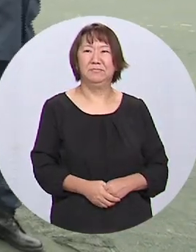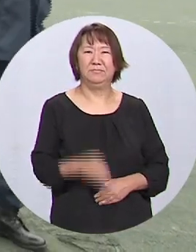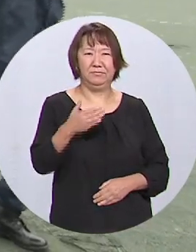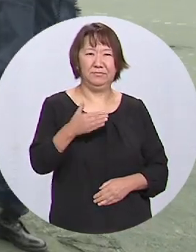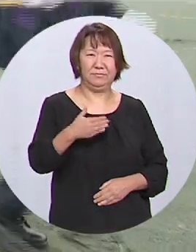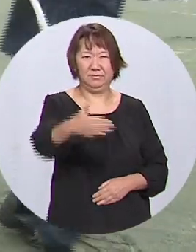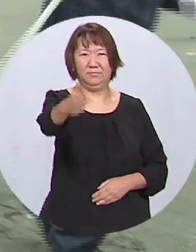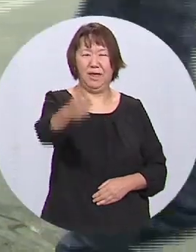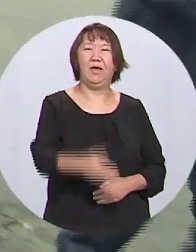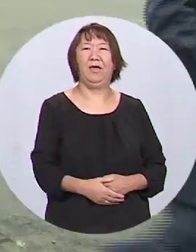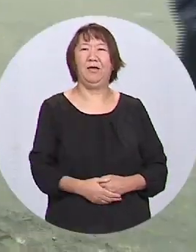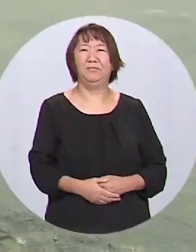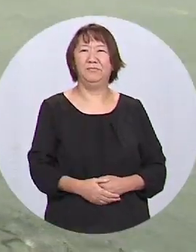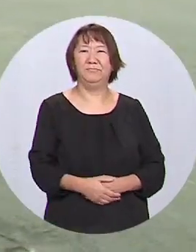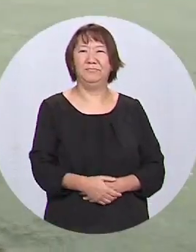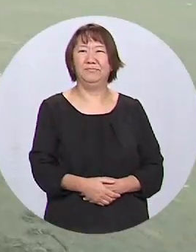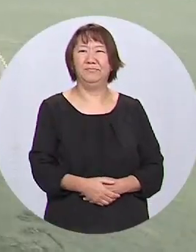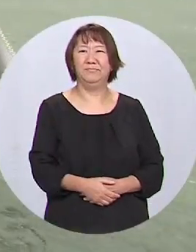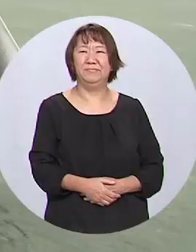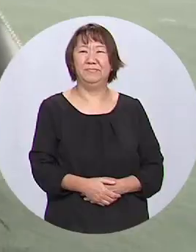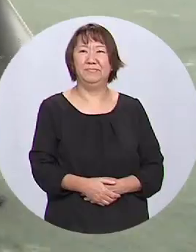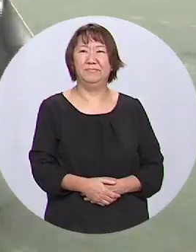スメ